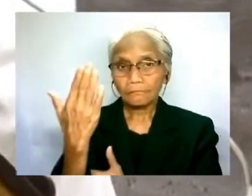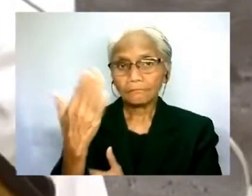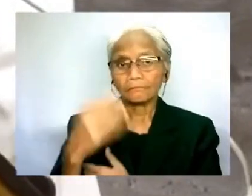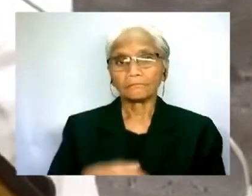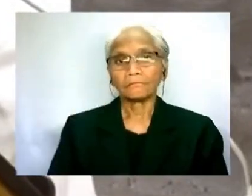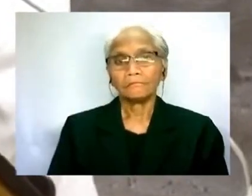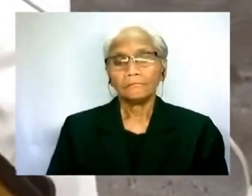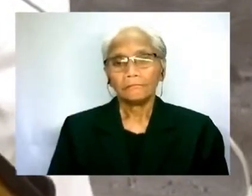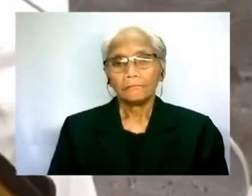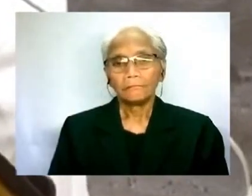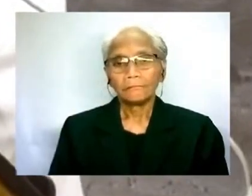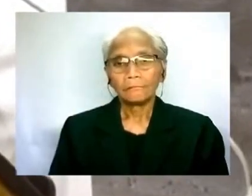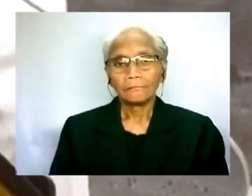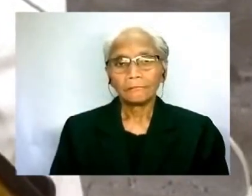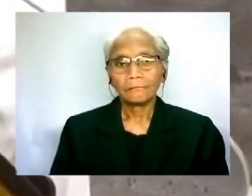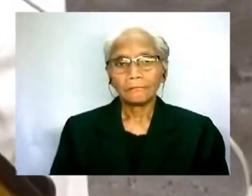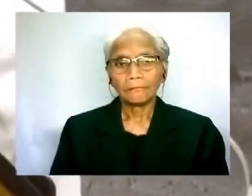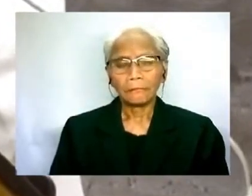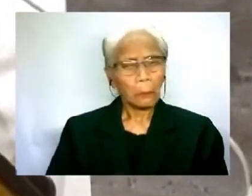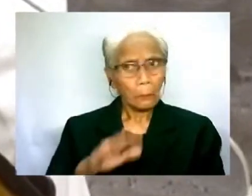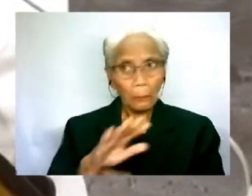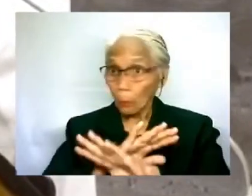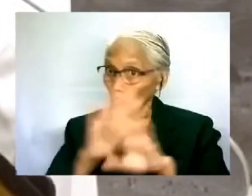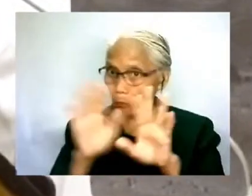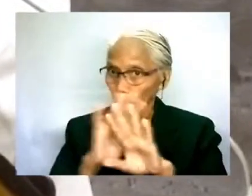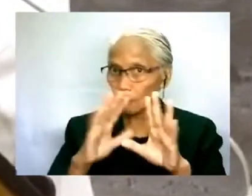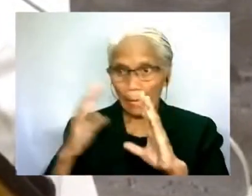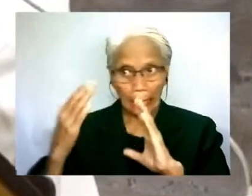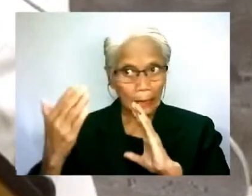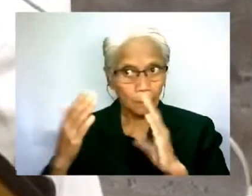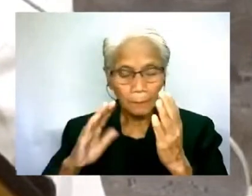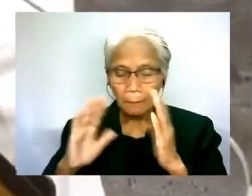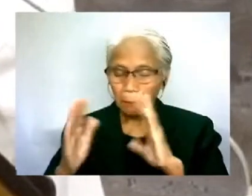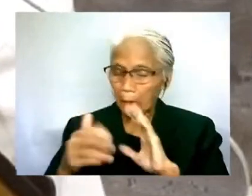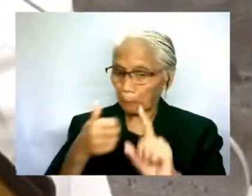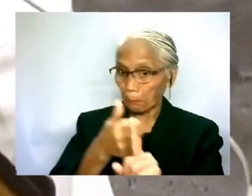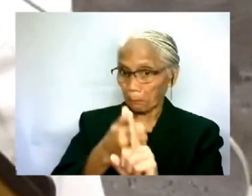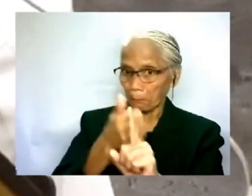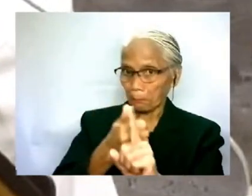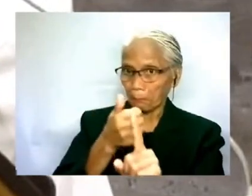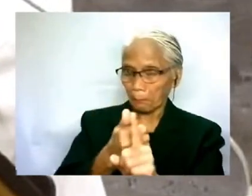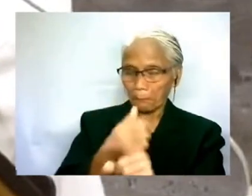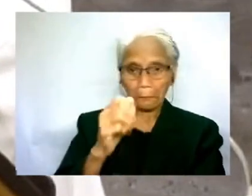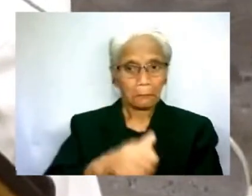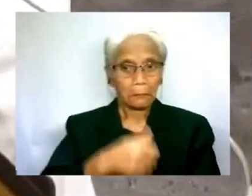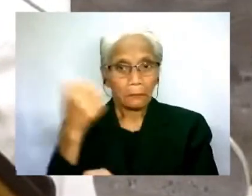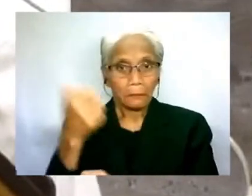huwag mong ikukumpara ang sarili mo sa iba,